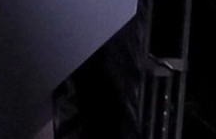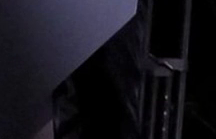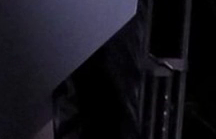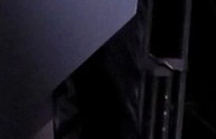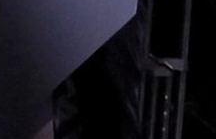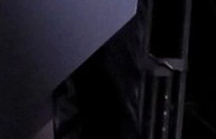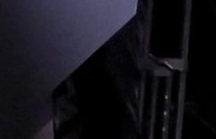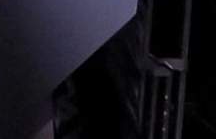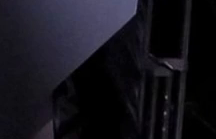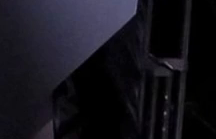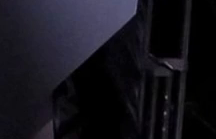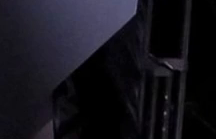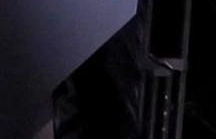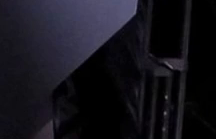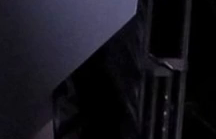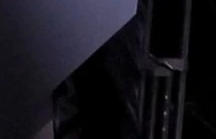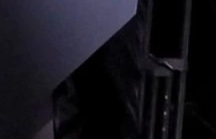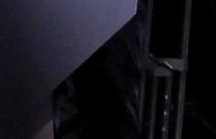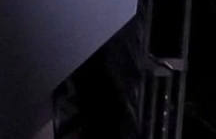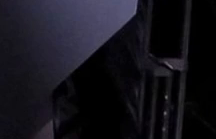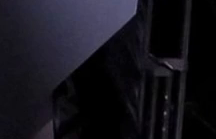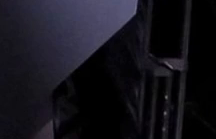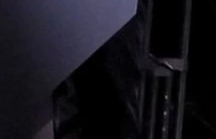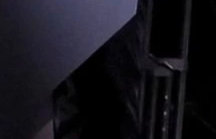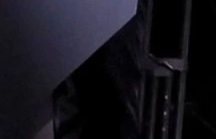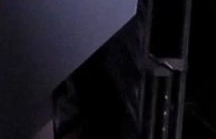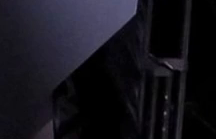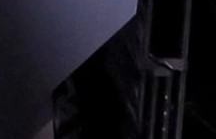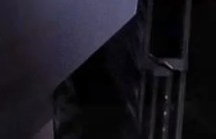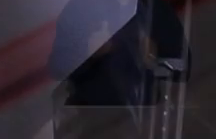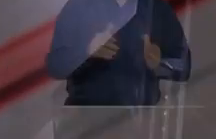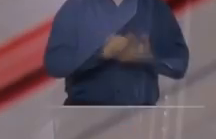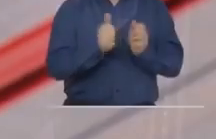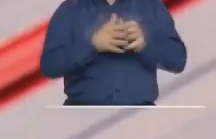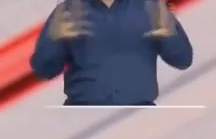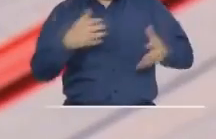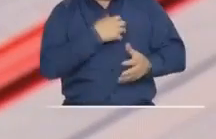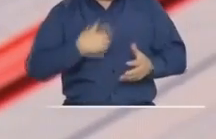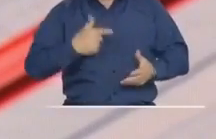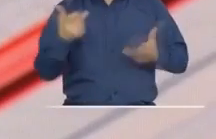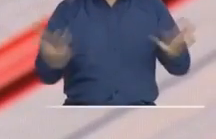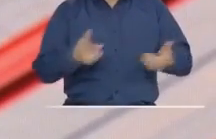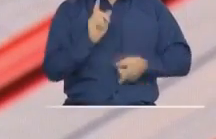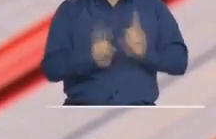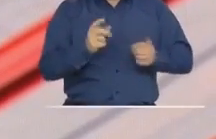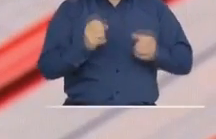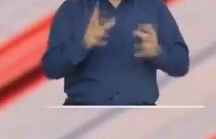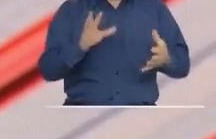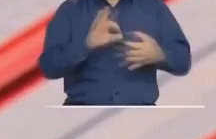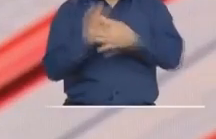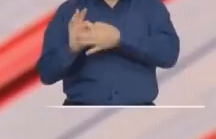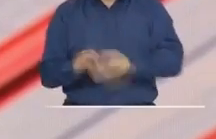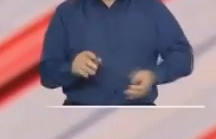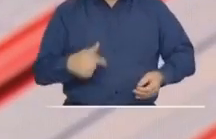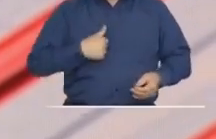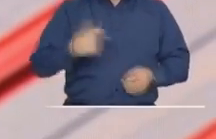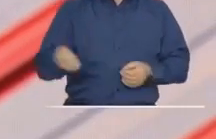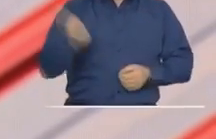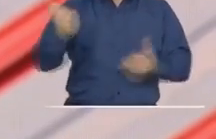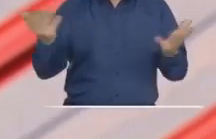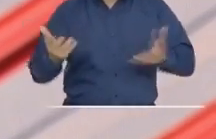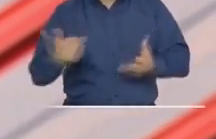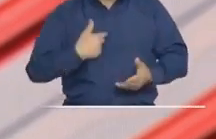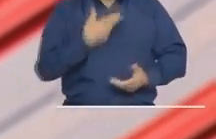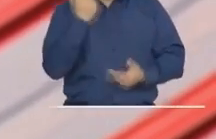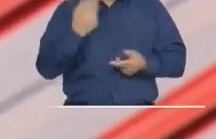oraz stanisław w dół tak nie odpowiedzieli konkretnie na pytania nie ma to oczywiście popisywać tego pierwszy pojadę pojadę do